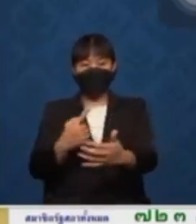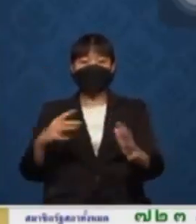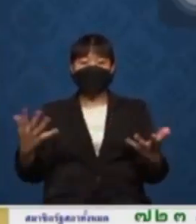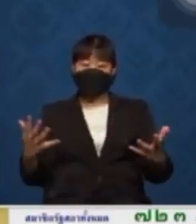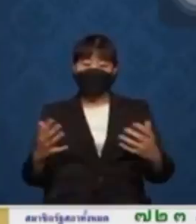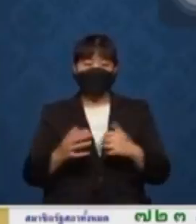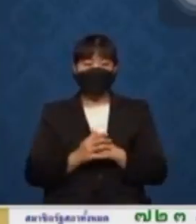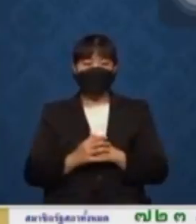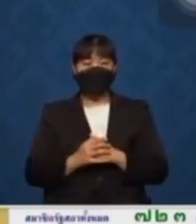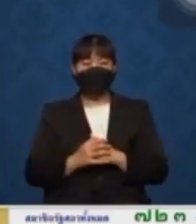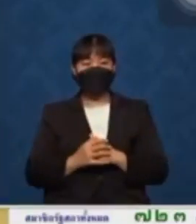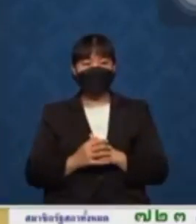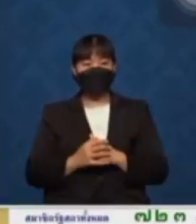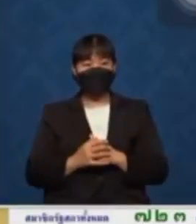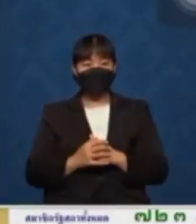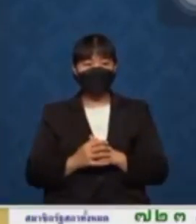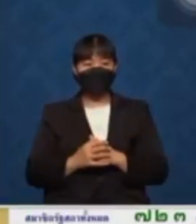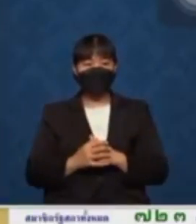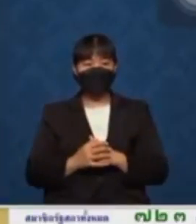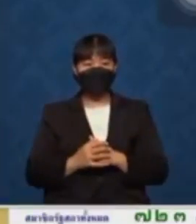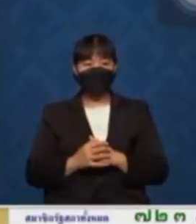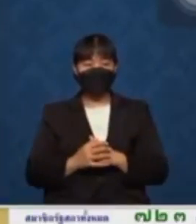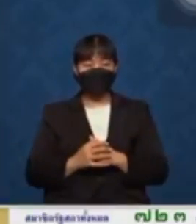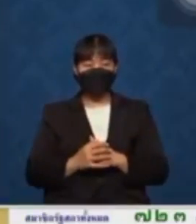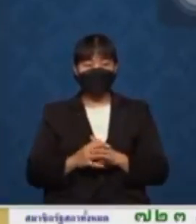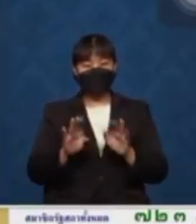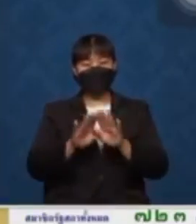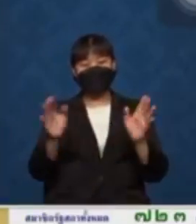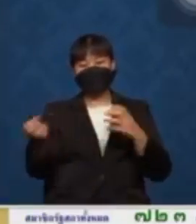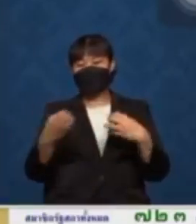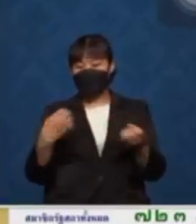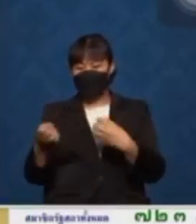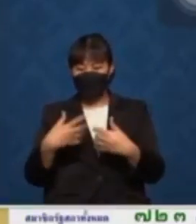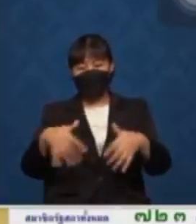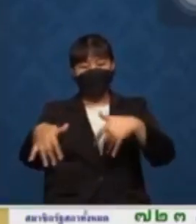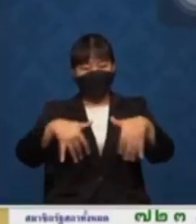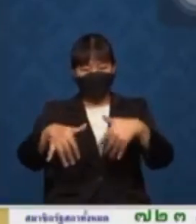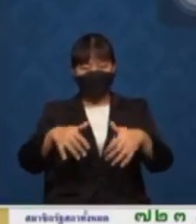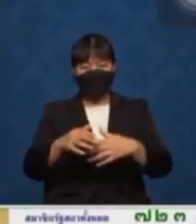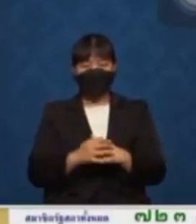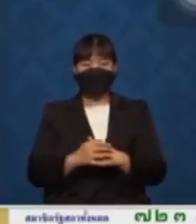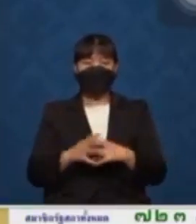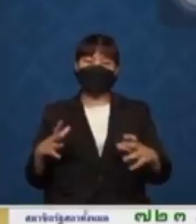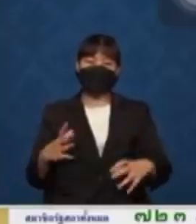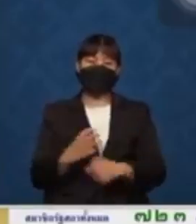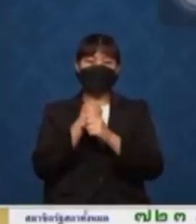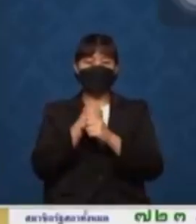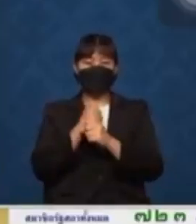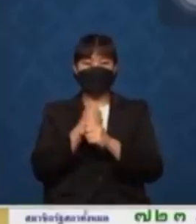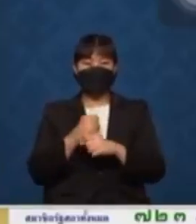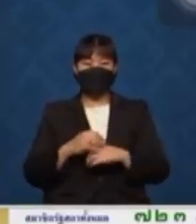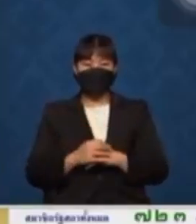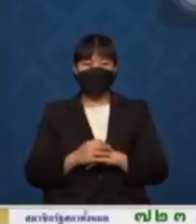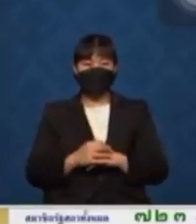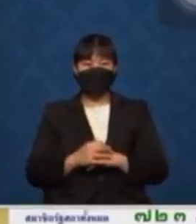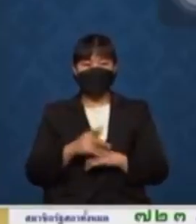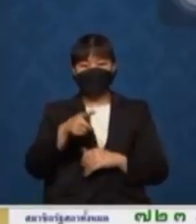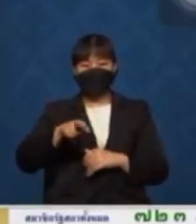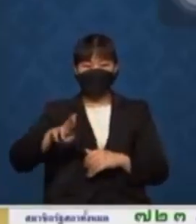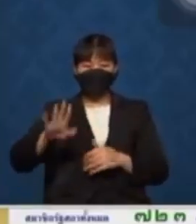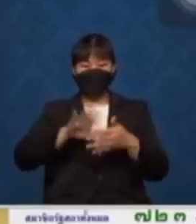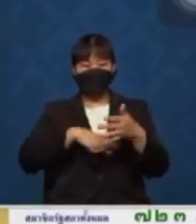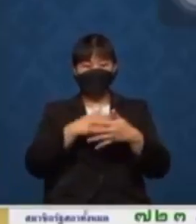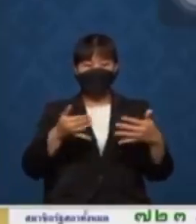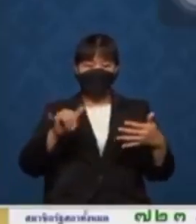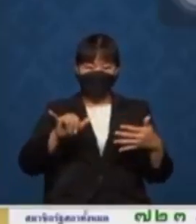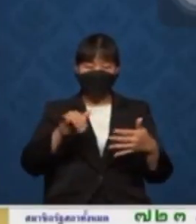ยจริงอยู่นะครับว่ากระบวนการรับฟังความเห็นจากภาคประชาชนก็ถูกรวบรัดถึงขั้นที่ว่านะครับเรามีกฎหมายพรบยุทธศาสตร์ชาติที่ออก